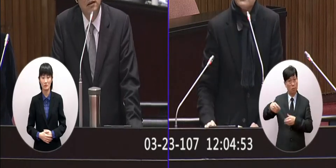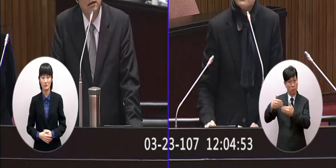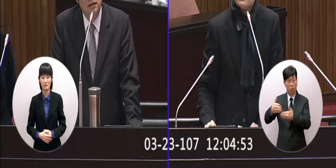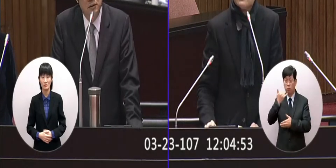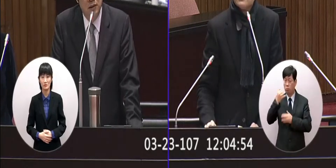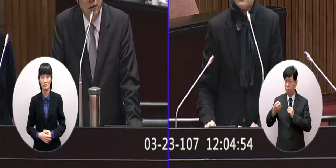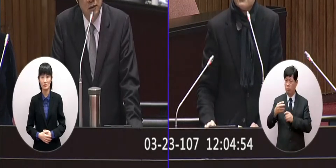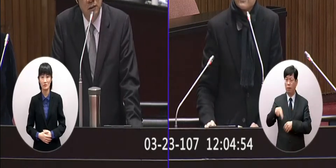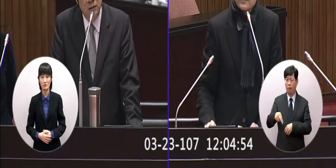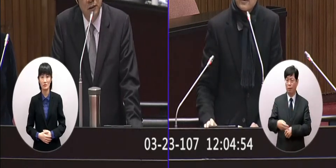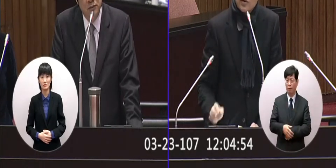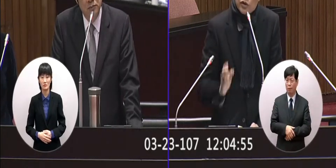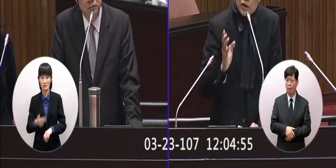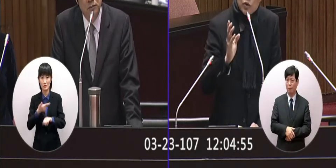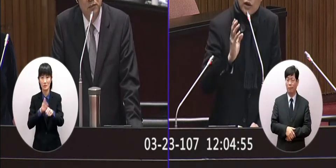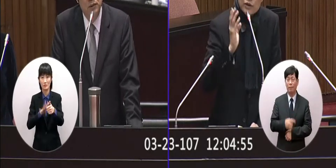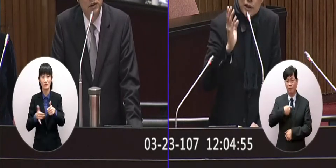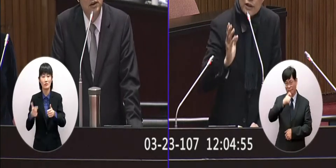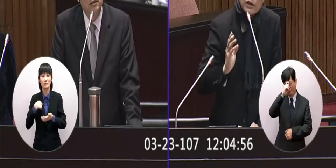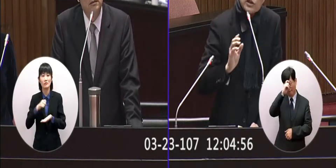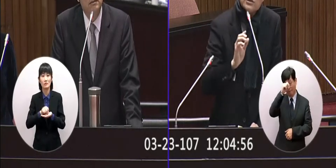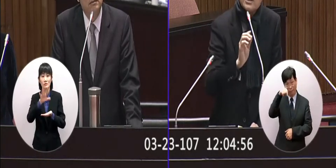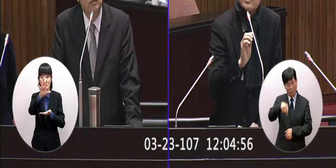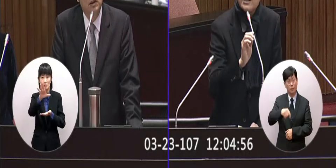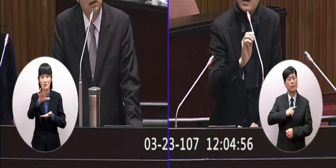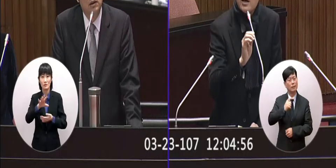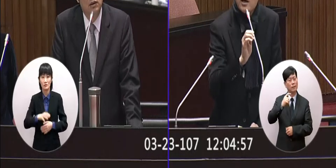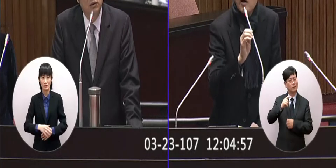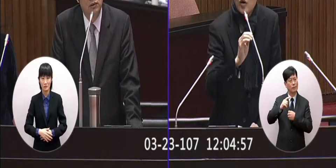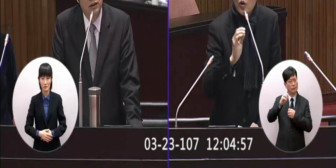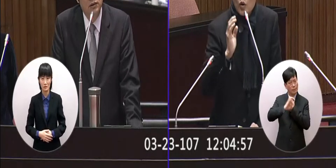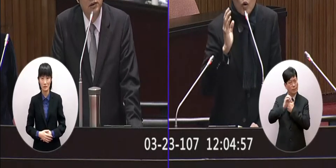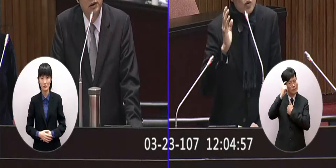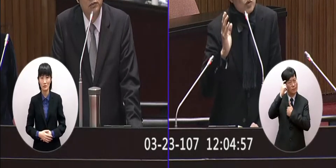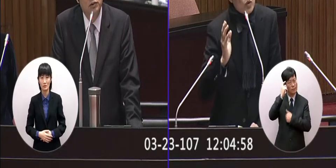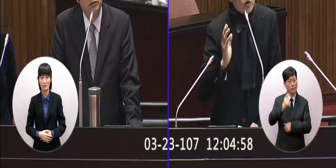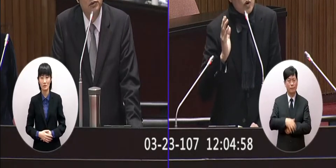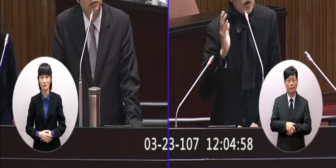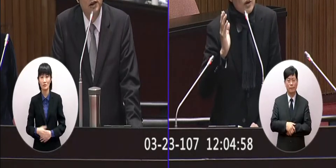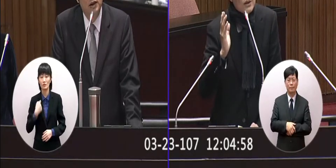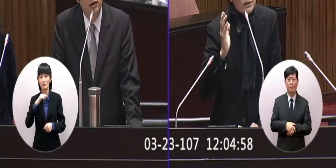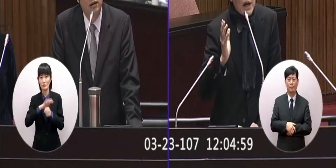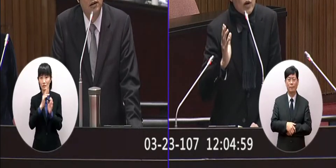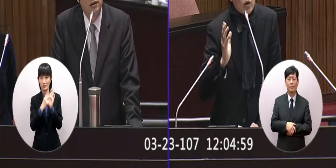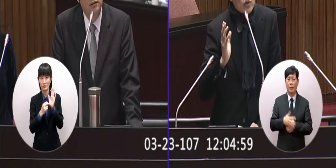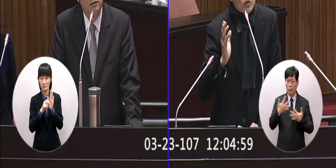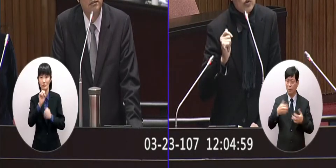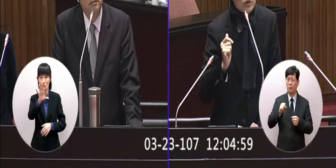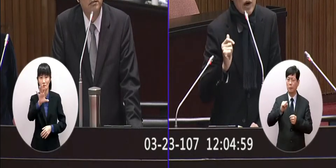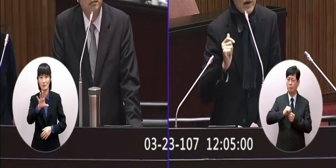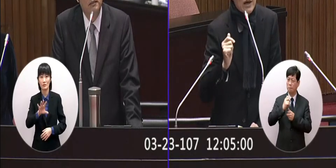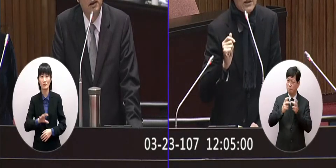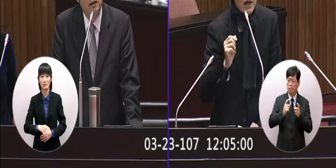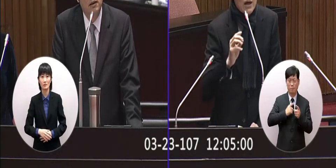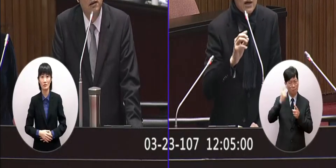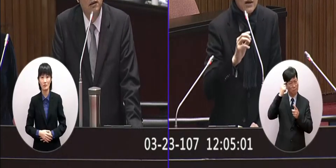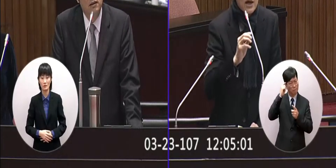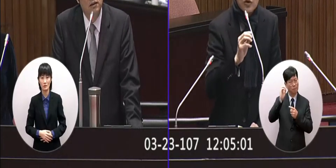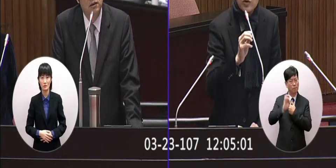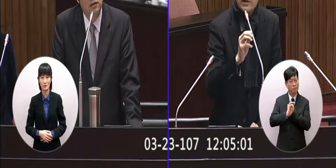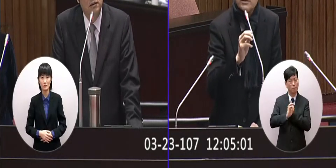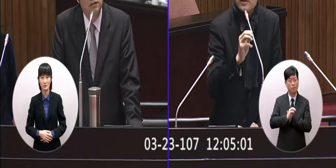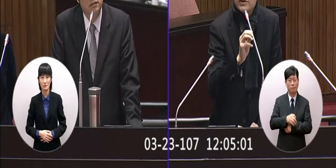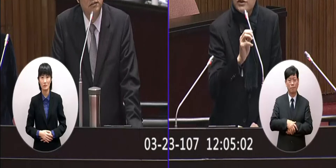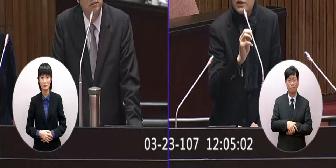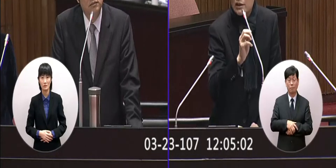谈？ 其实我跟罗委员， 我希望说哈，哦，这一点你思考一下。 好，哦，我跟罗委员 多多加油，哦，去考量一下。